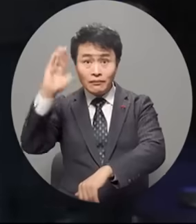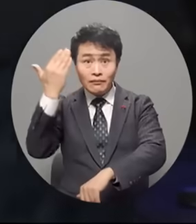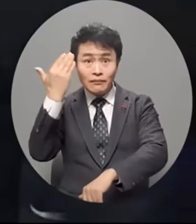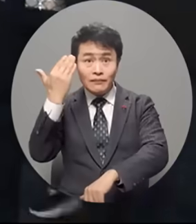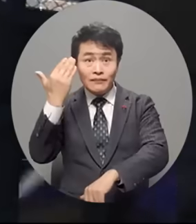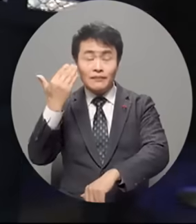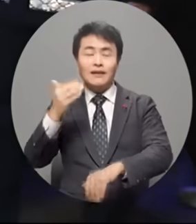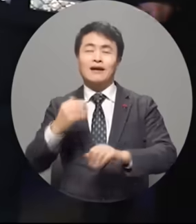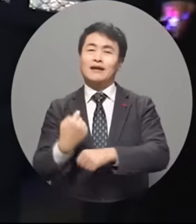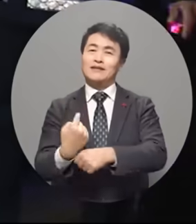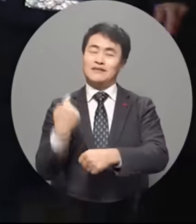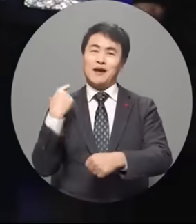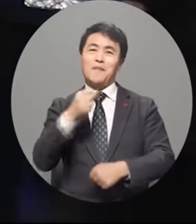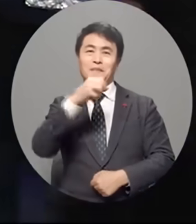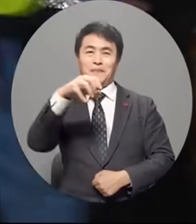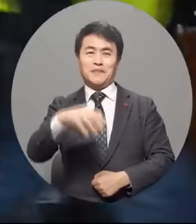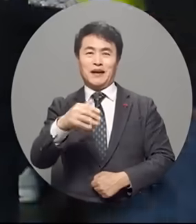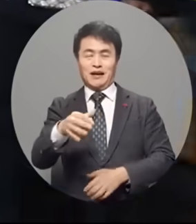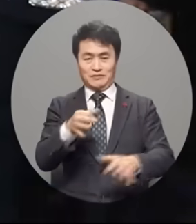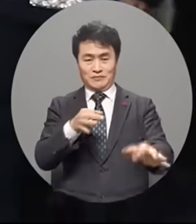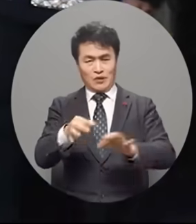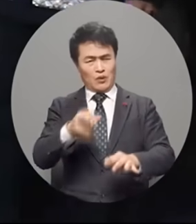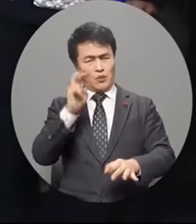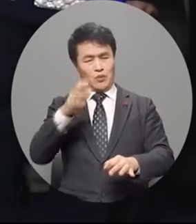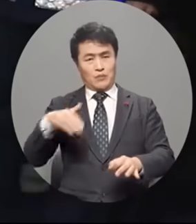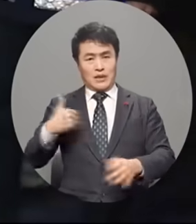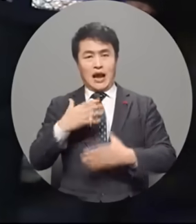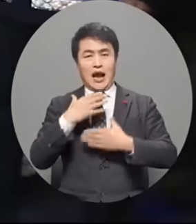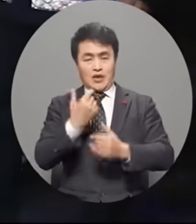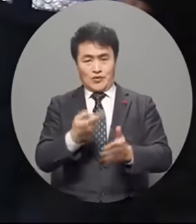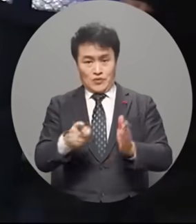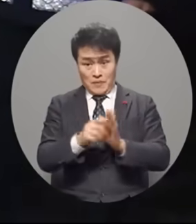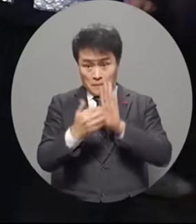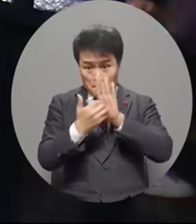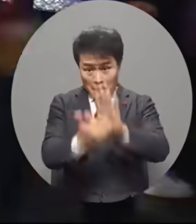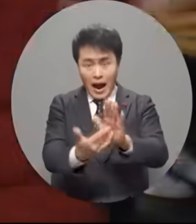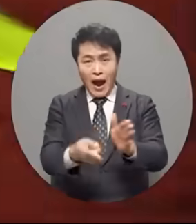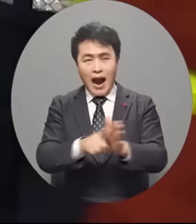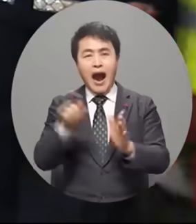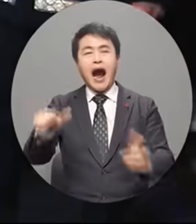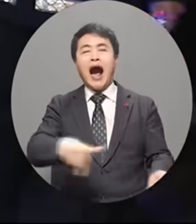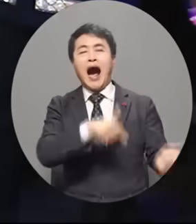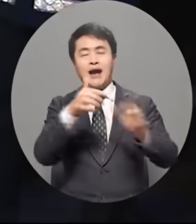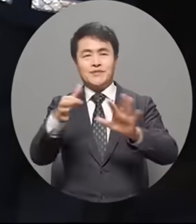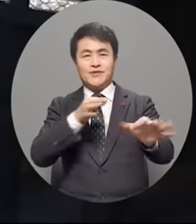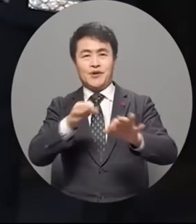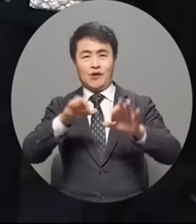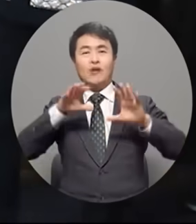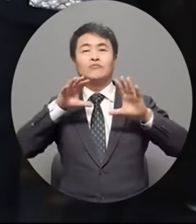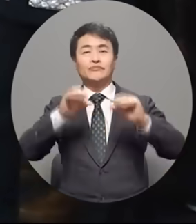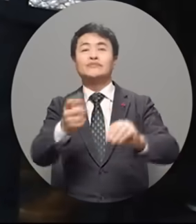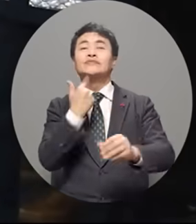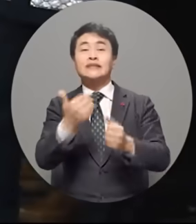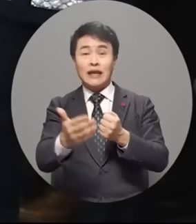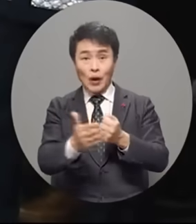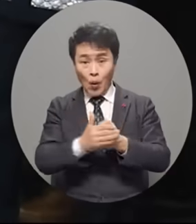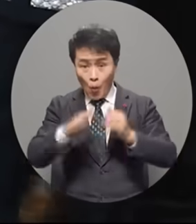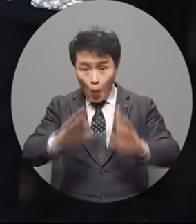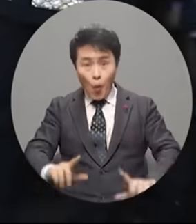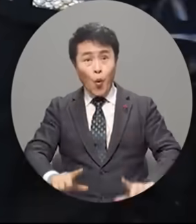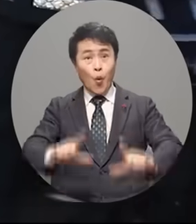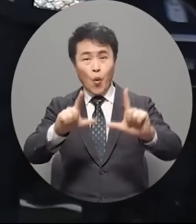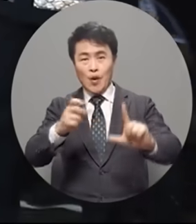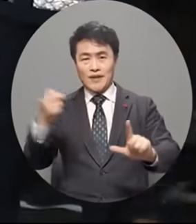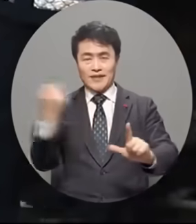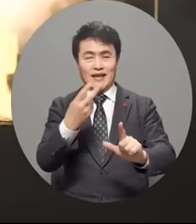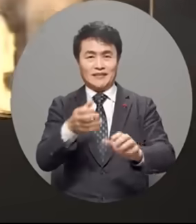네, 지난해 명동 일대 노점상들은 혹시 모를 안전사고를 방지하기 위해 하루 동안 영업을 중단했었죠. 하지만 올해는 다시